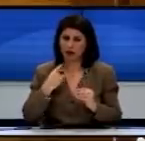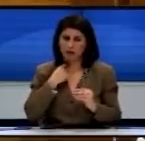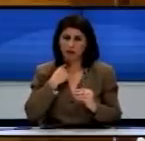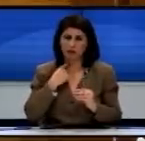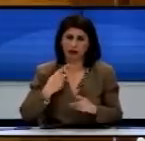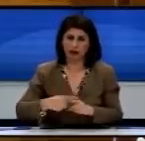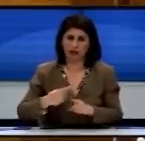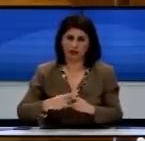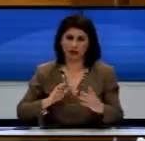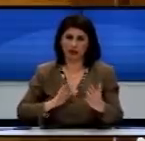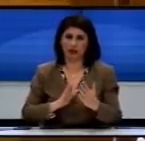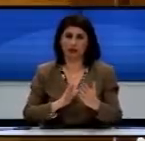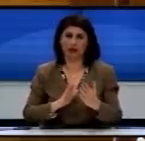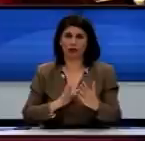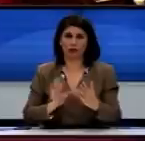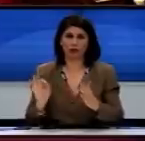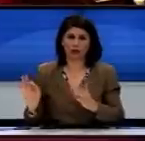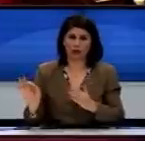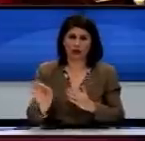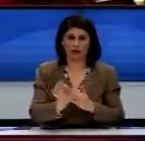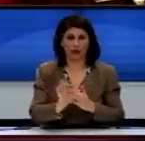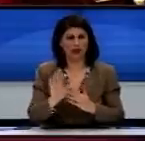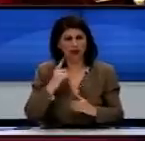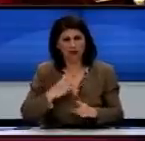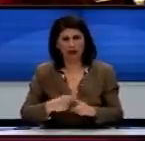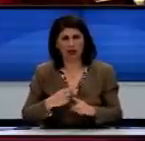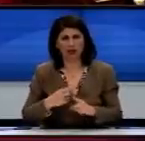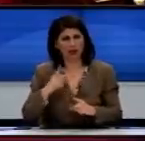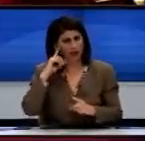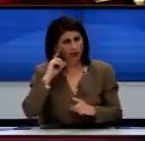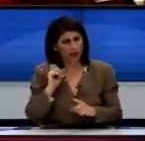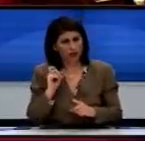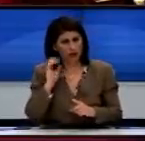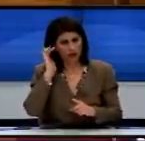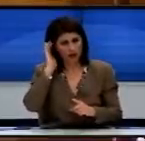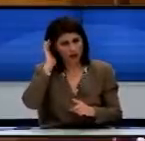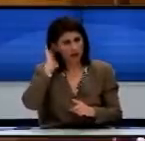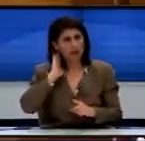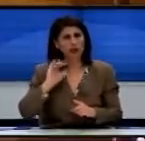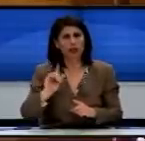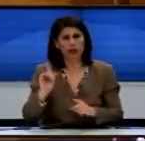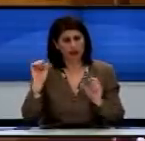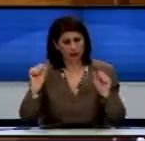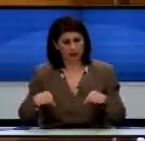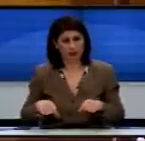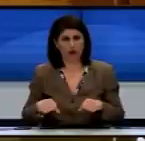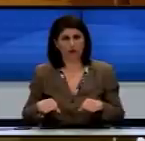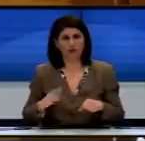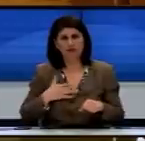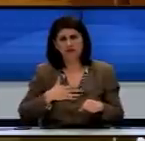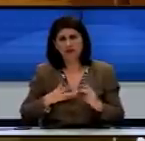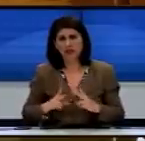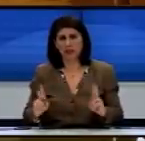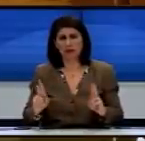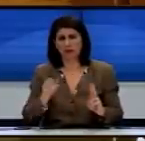χώρας στην αντιμετώπιση της πανδημίας. Γιατί πολύ απλά και τα δεδομένα δεν σας επιβεβαιώνουν. Και επιτρέψτε